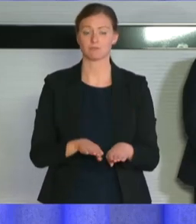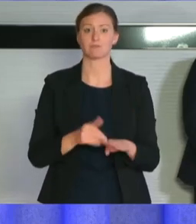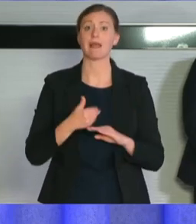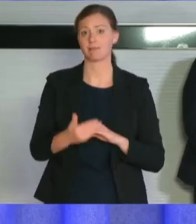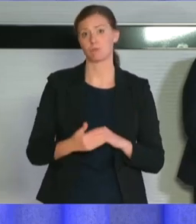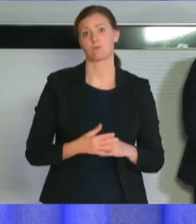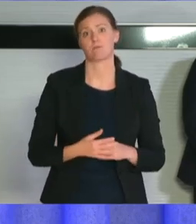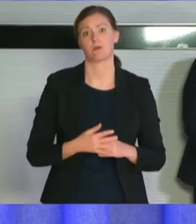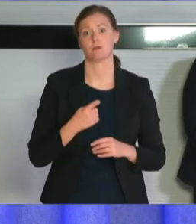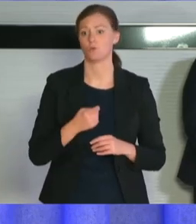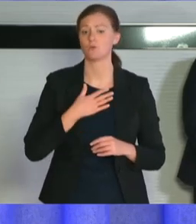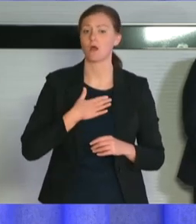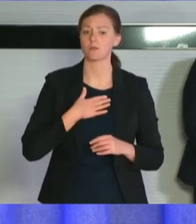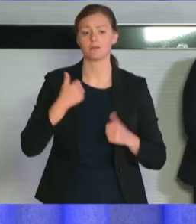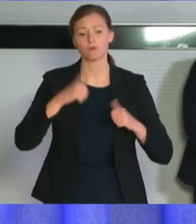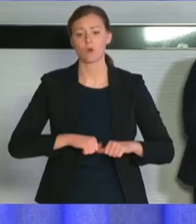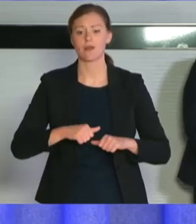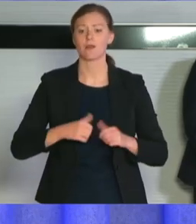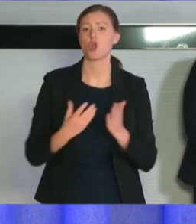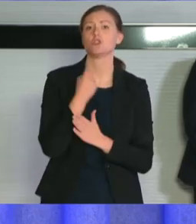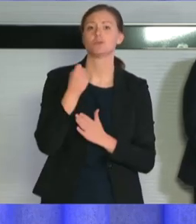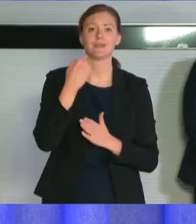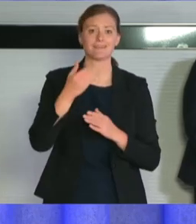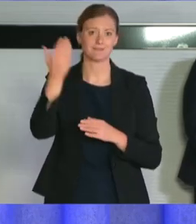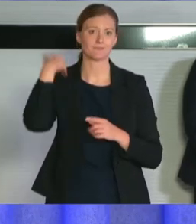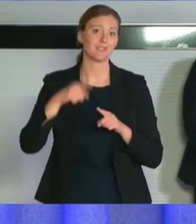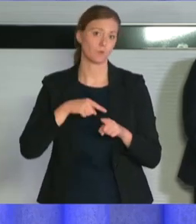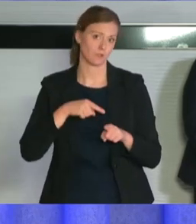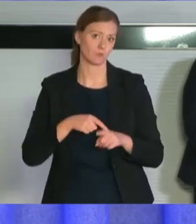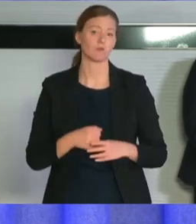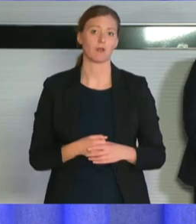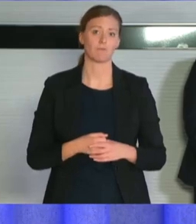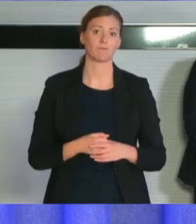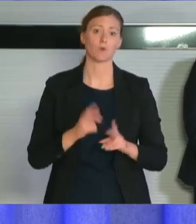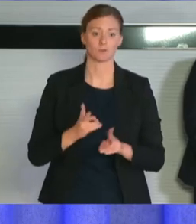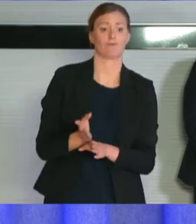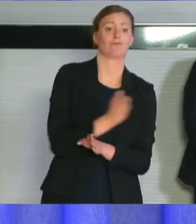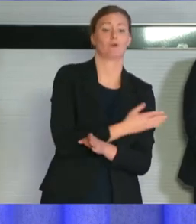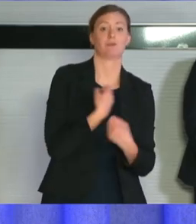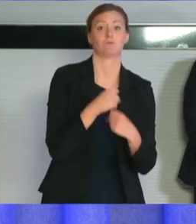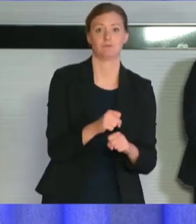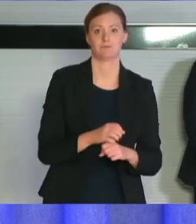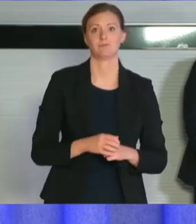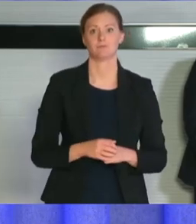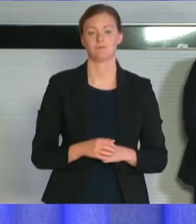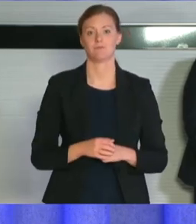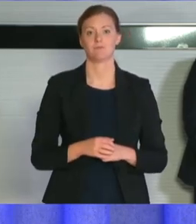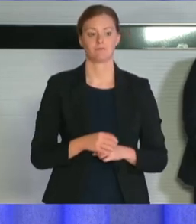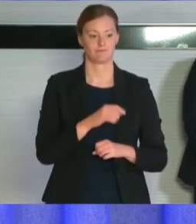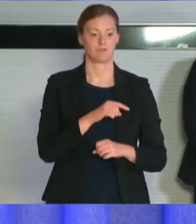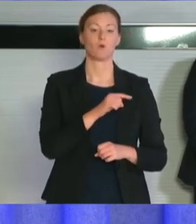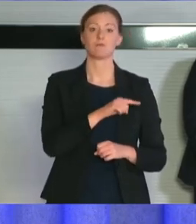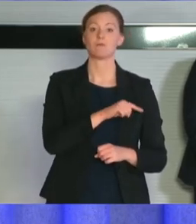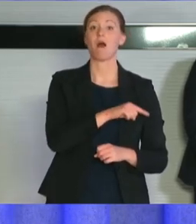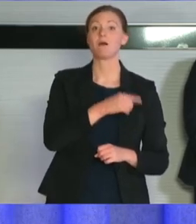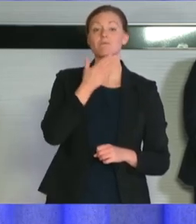noen hadde for dårlig lønnsomhet i utgangspunktet. Og før vi startet med dette, så var jo kanskje mitt